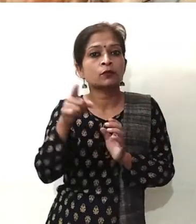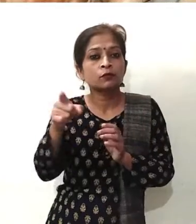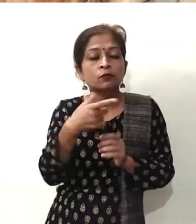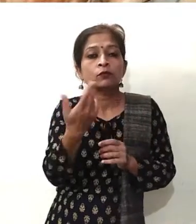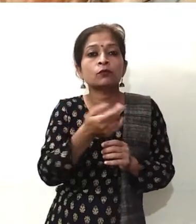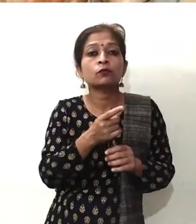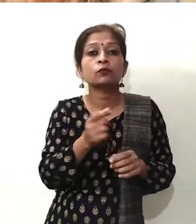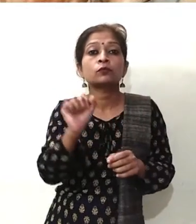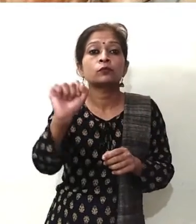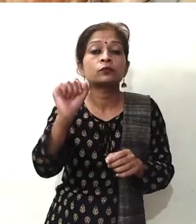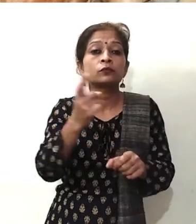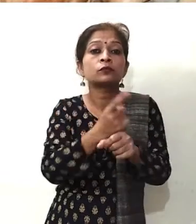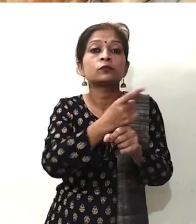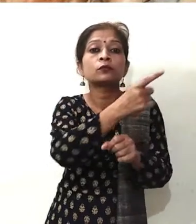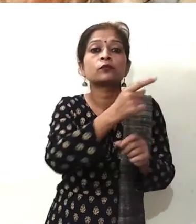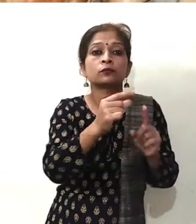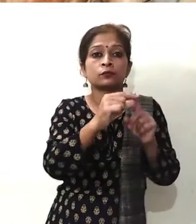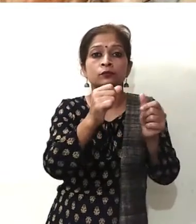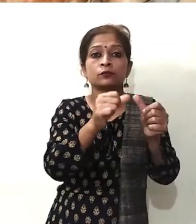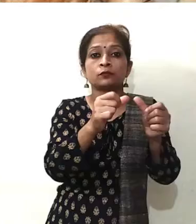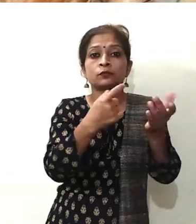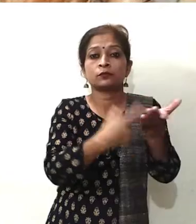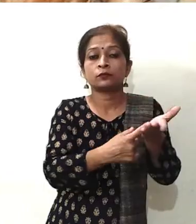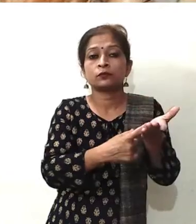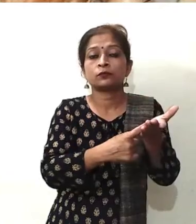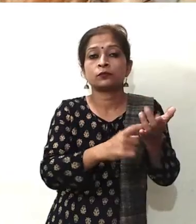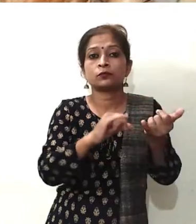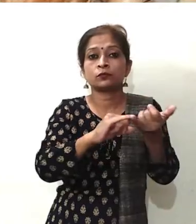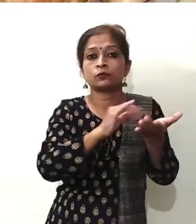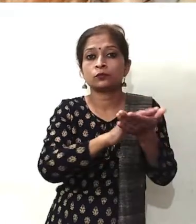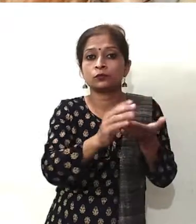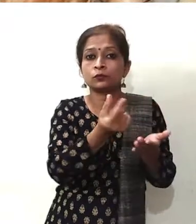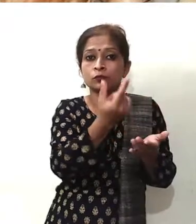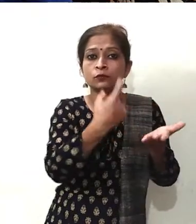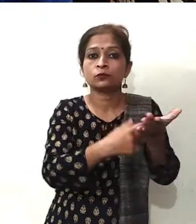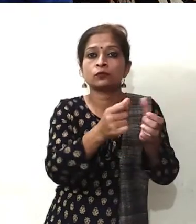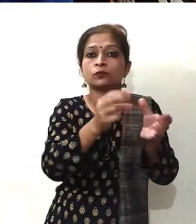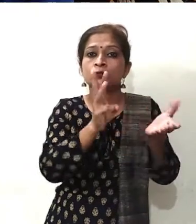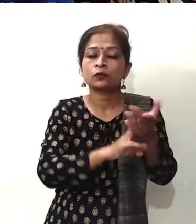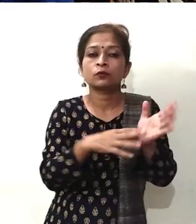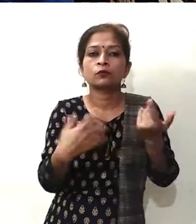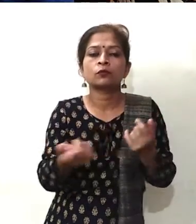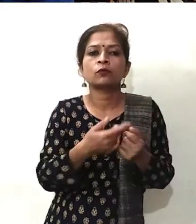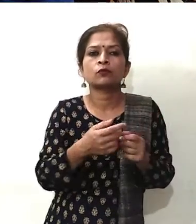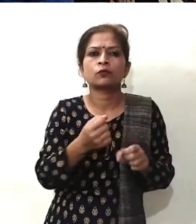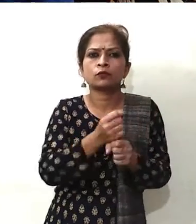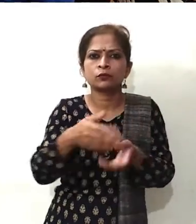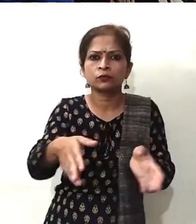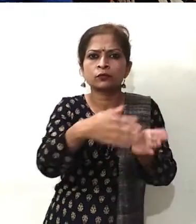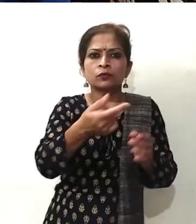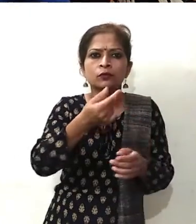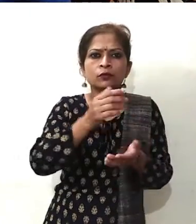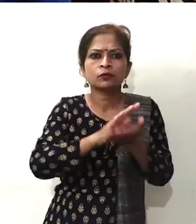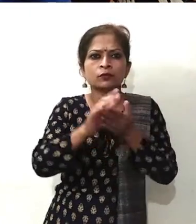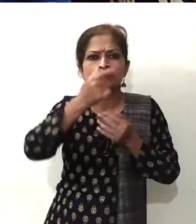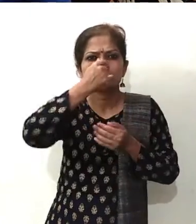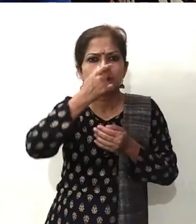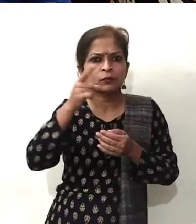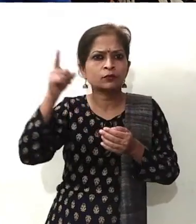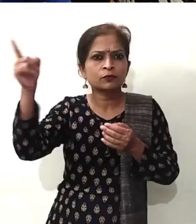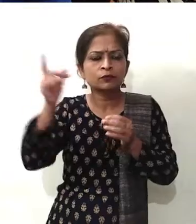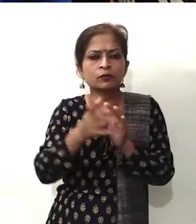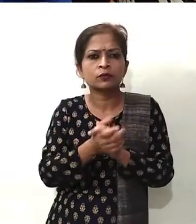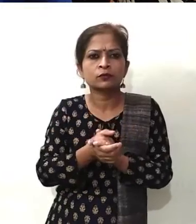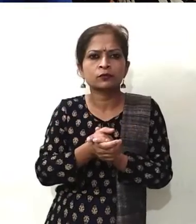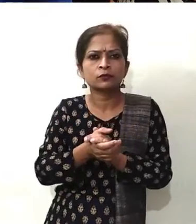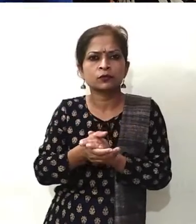थे। और आचार्य द्रोण गंगा के तट हरिद्वार से आगे बढ़ते हुए हरिद्वार से देहरादून कितने